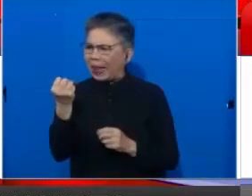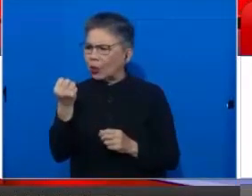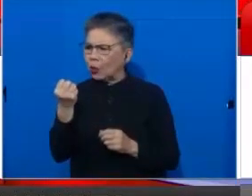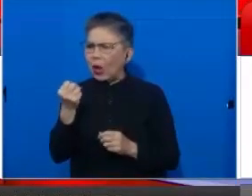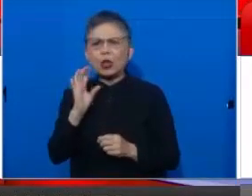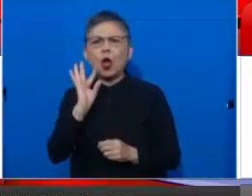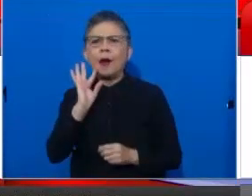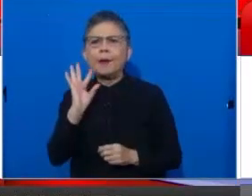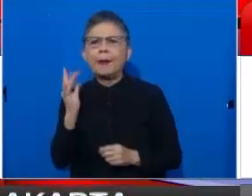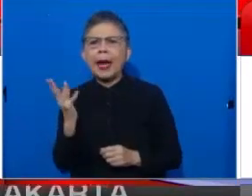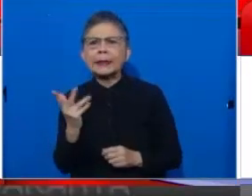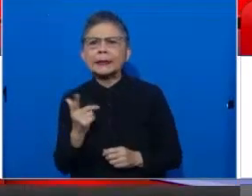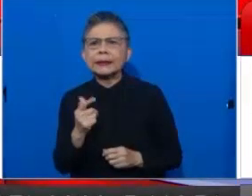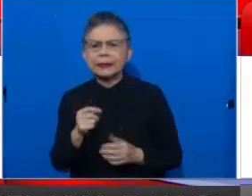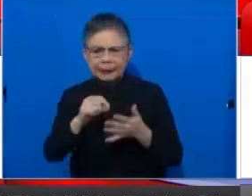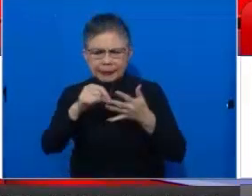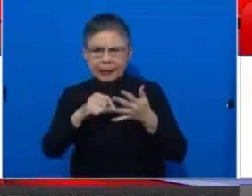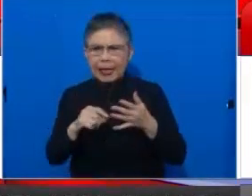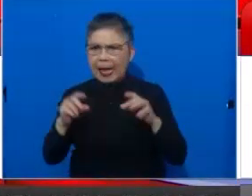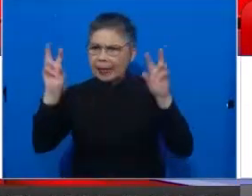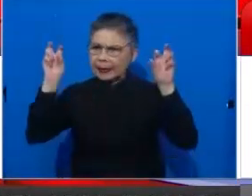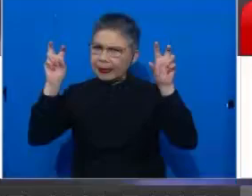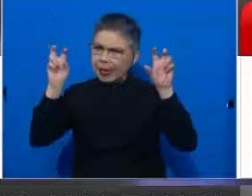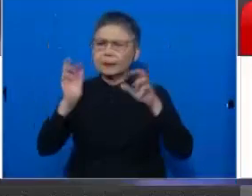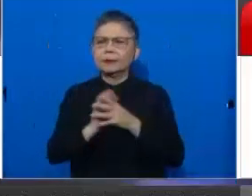emas yang dengan syarat makna.